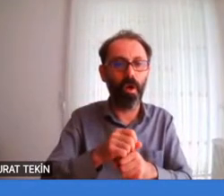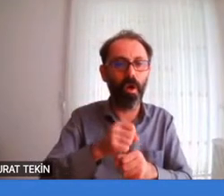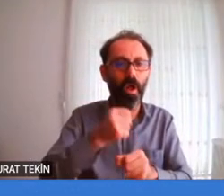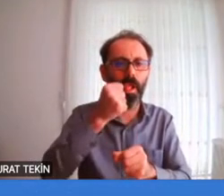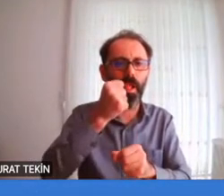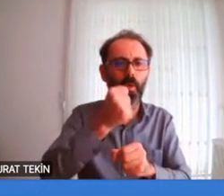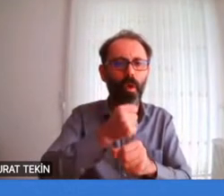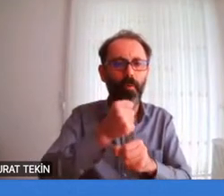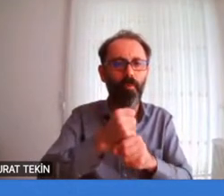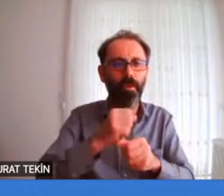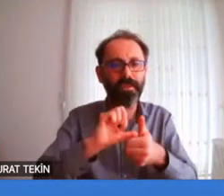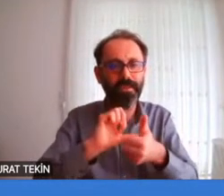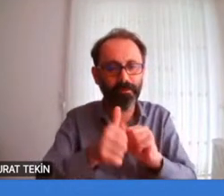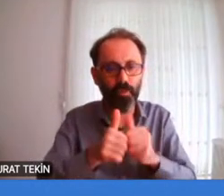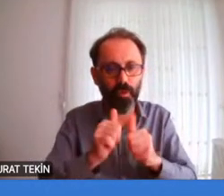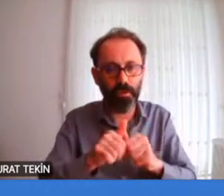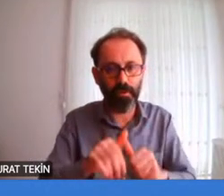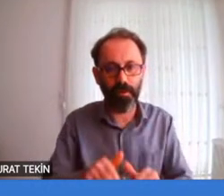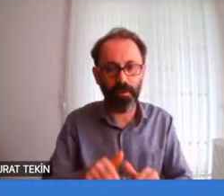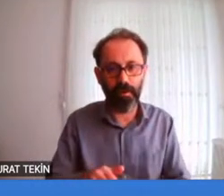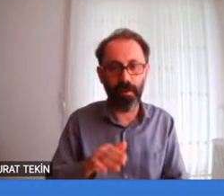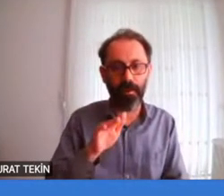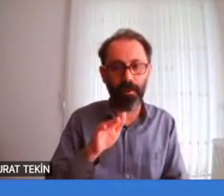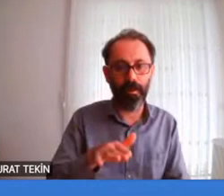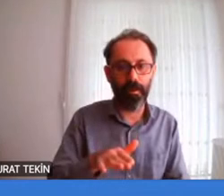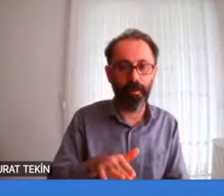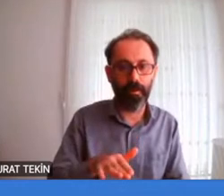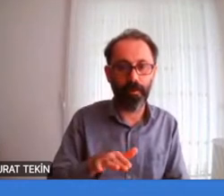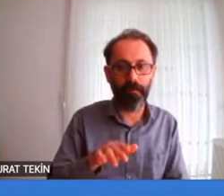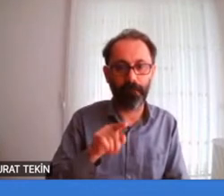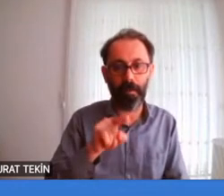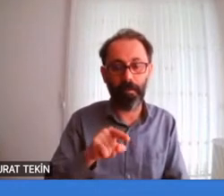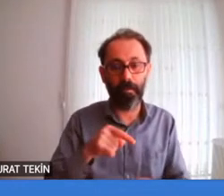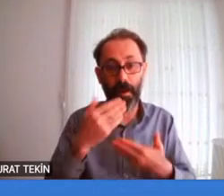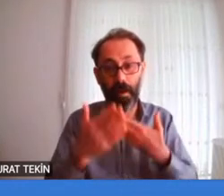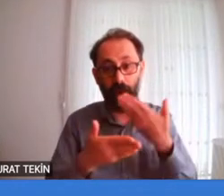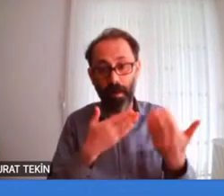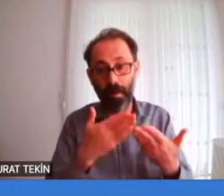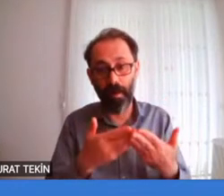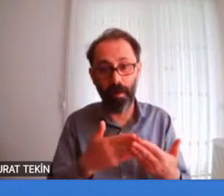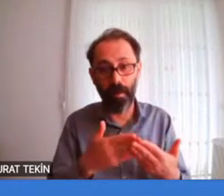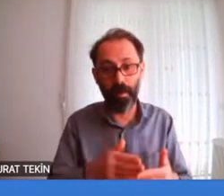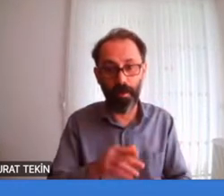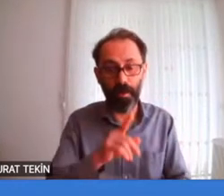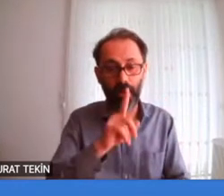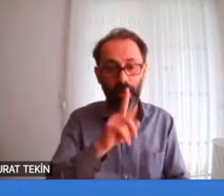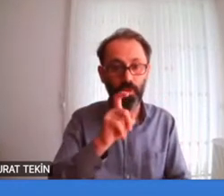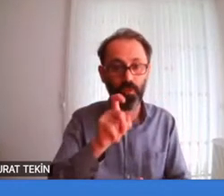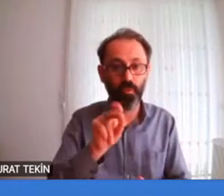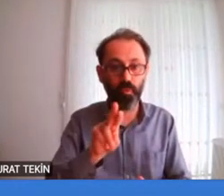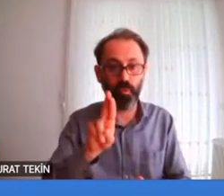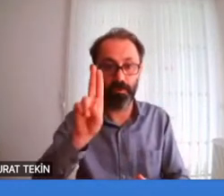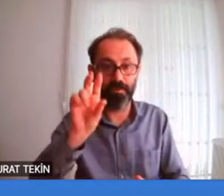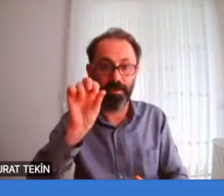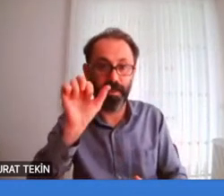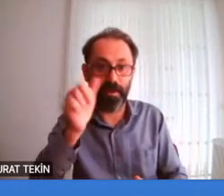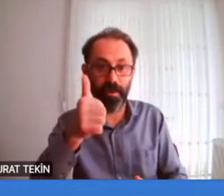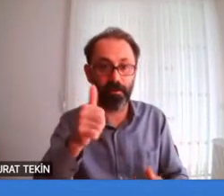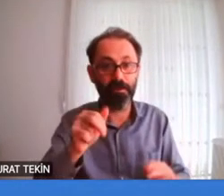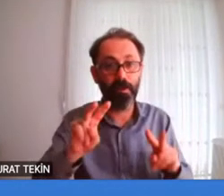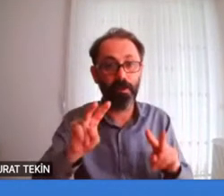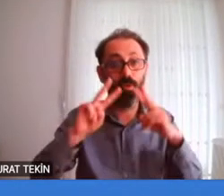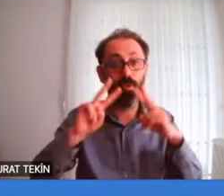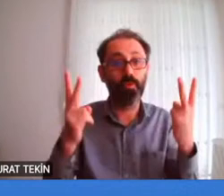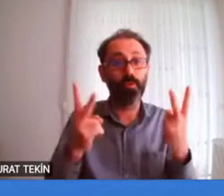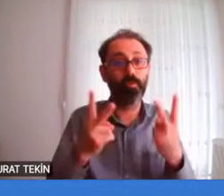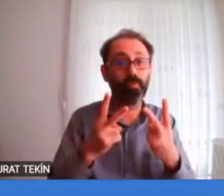çok da uzatmadan şöyle özetleyeyim. Biraz önce voleybol tarihinden bahsederken 76'daki voleybol oyunundan işte 1946